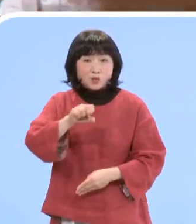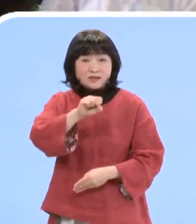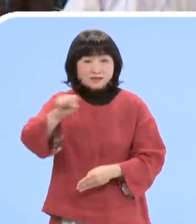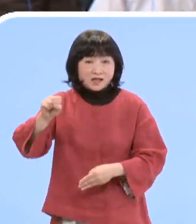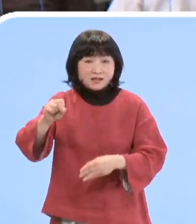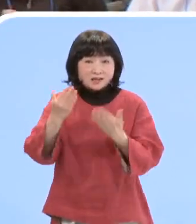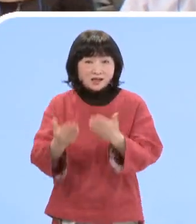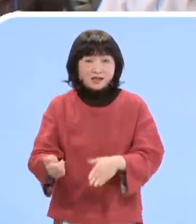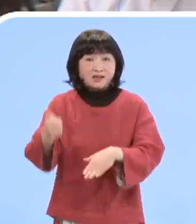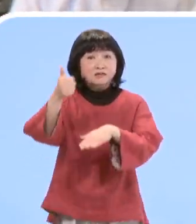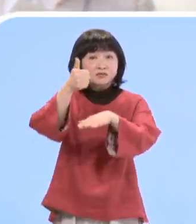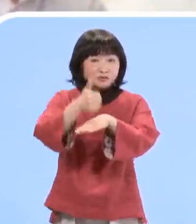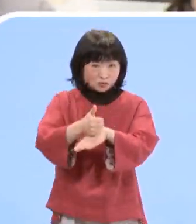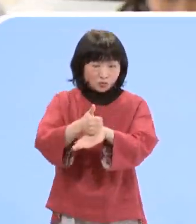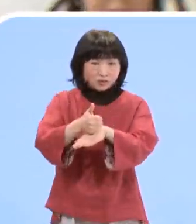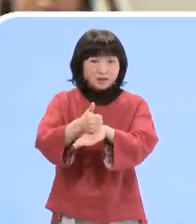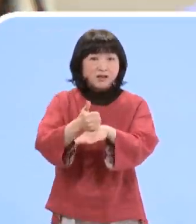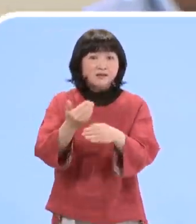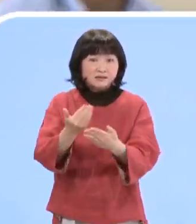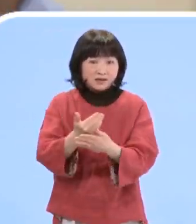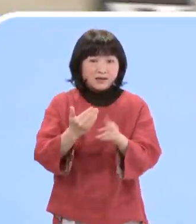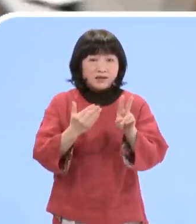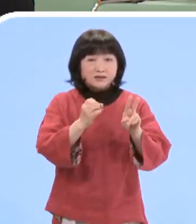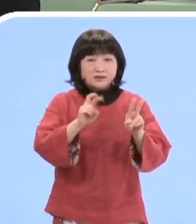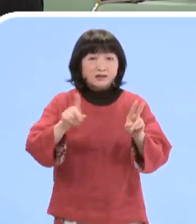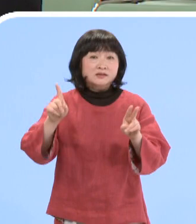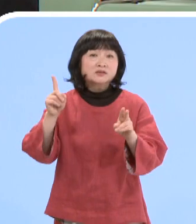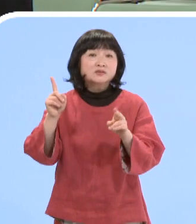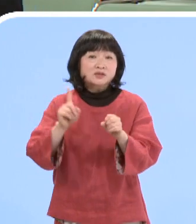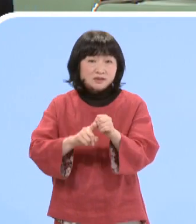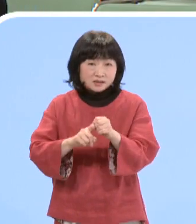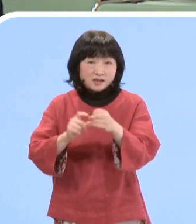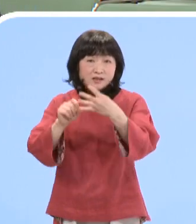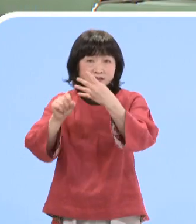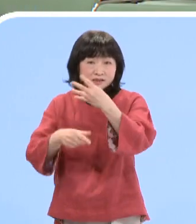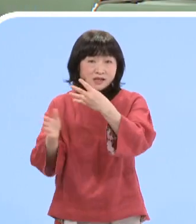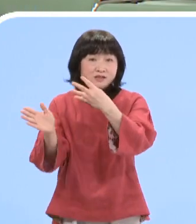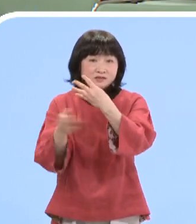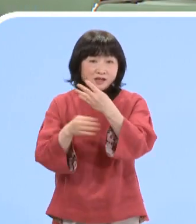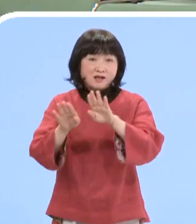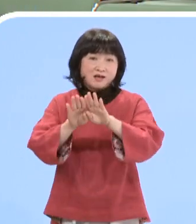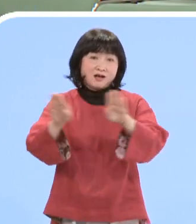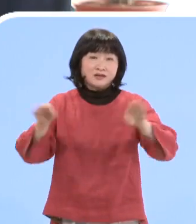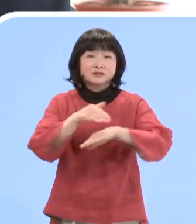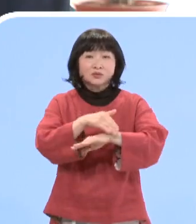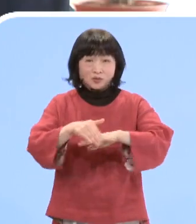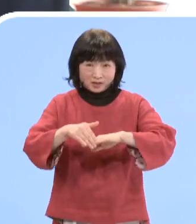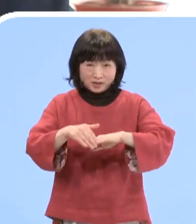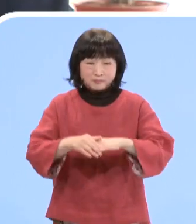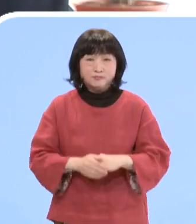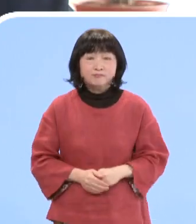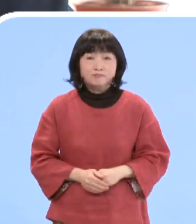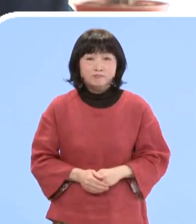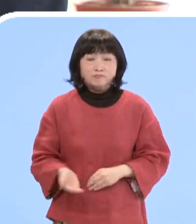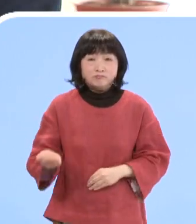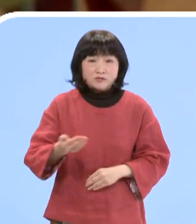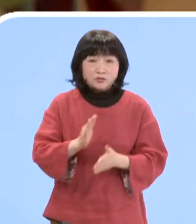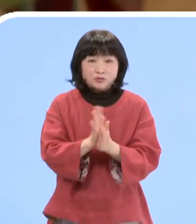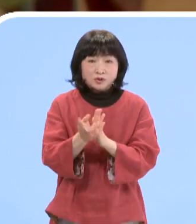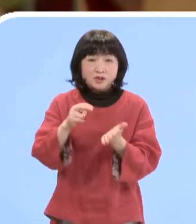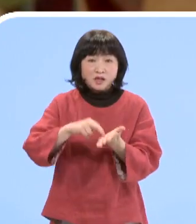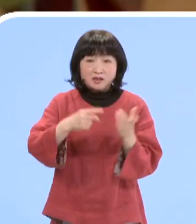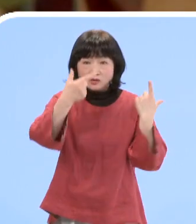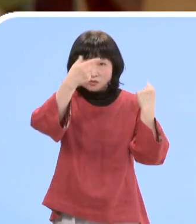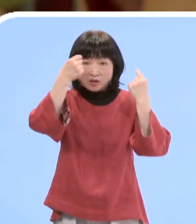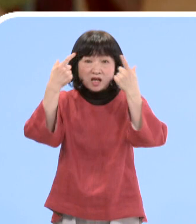学長に就任していただいて、はい、2021年の4月に開学を予定しています。それと県立大学もですね、 はい、